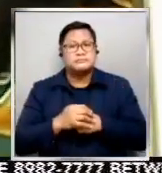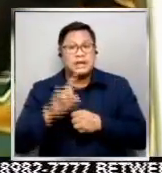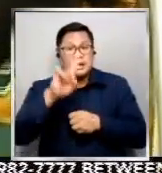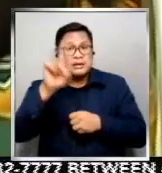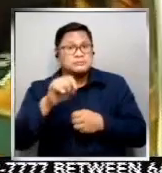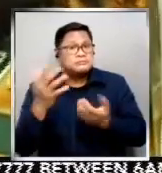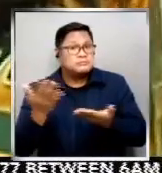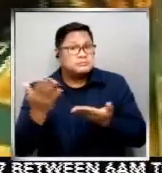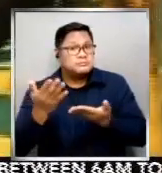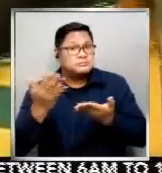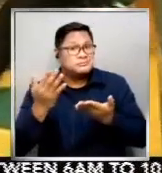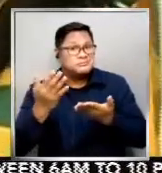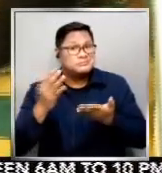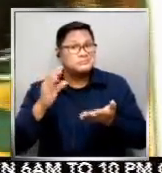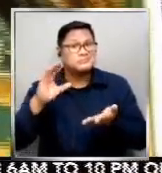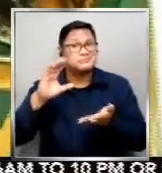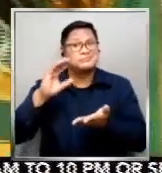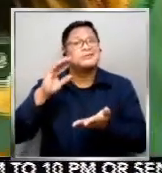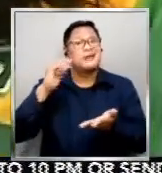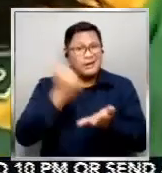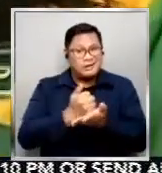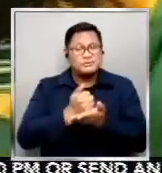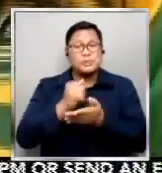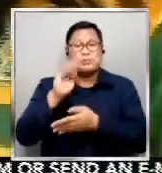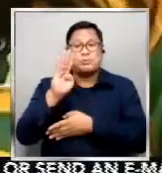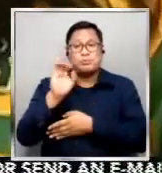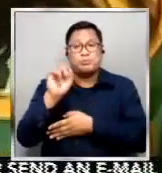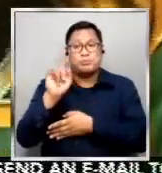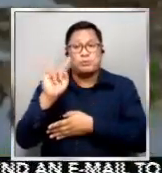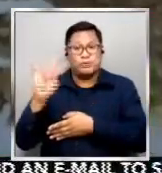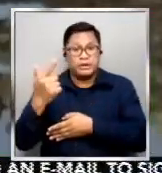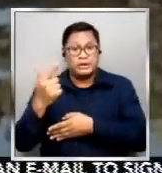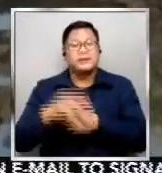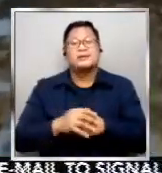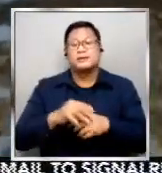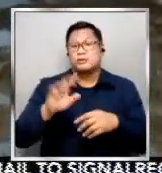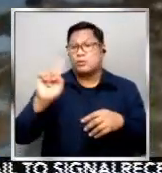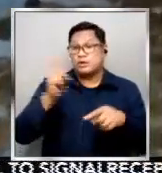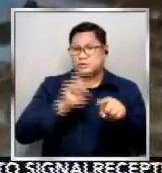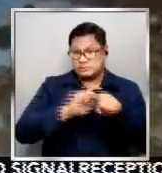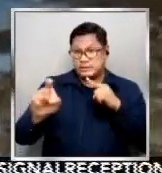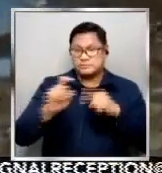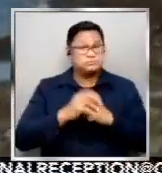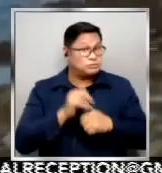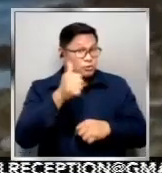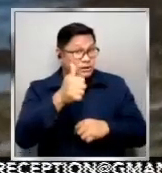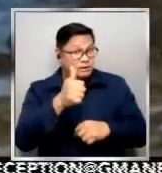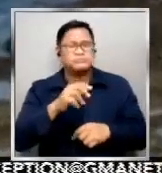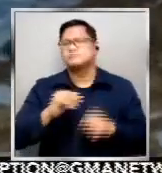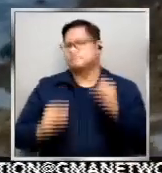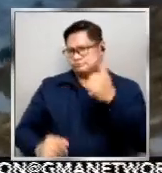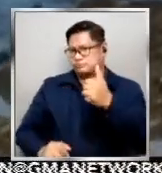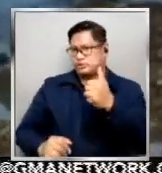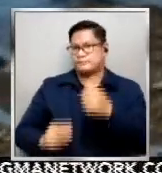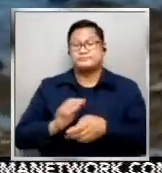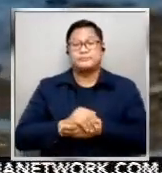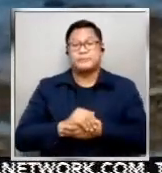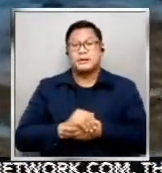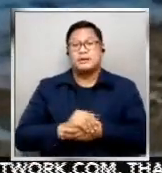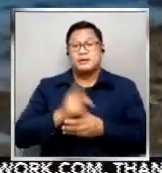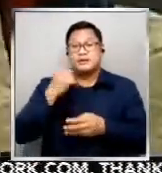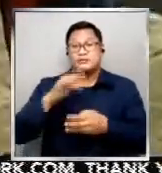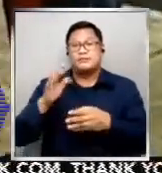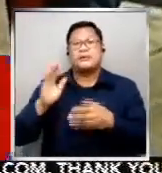confirmed booking? Ay ma'am, nasa text lang. Okay lang. Okay lang. Pero sa unang araw ng pagbabalik ng turismo sa